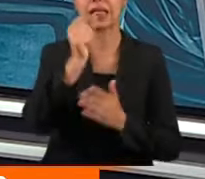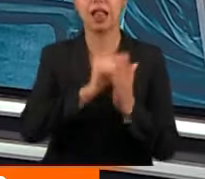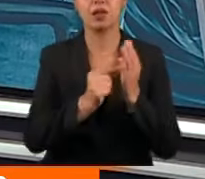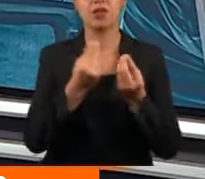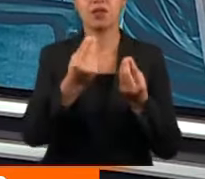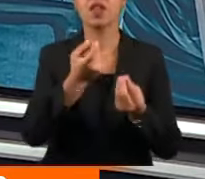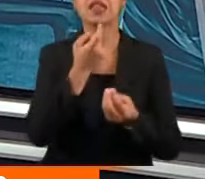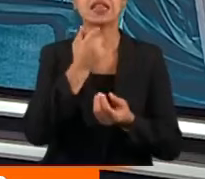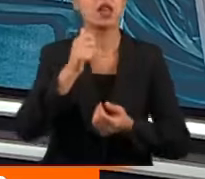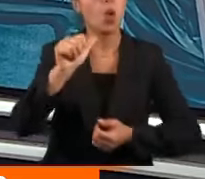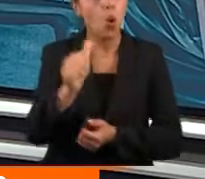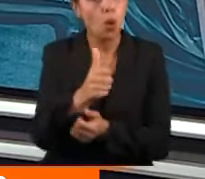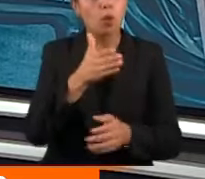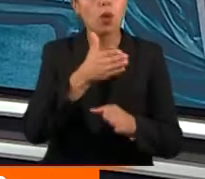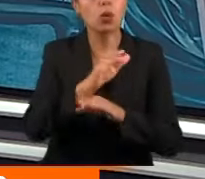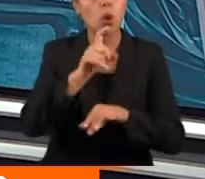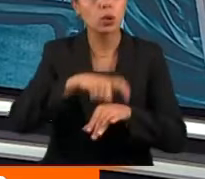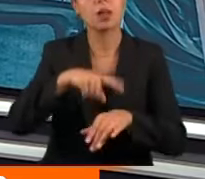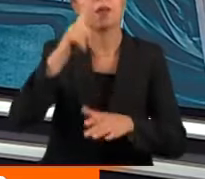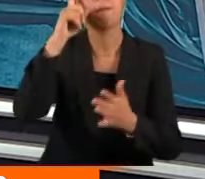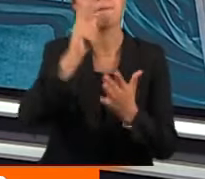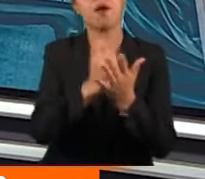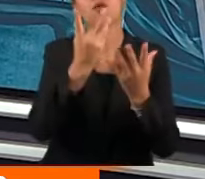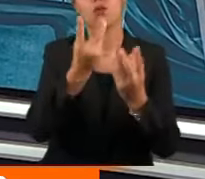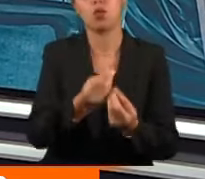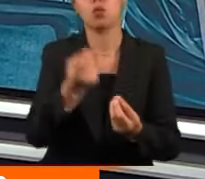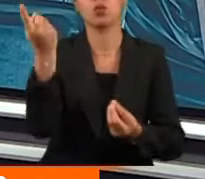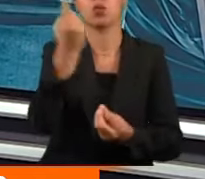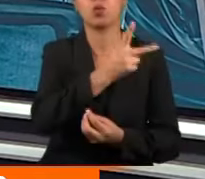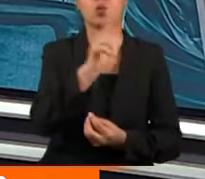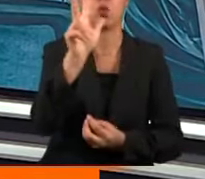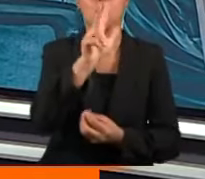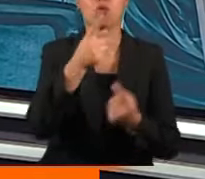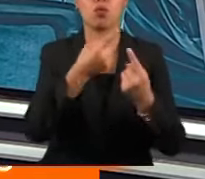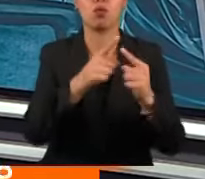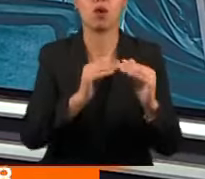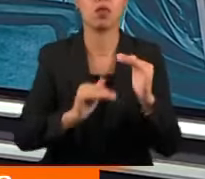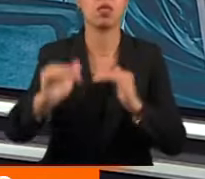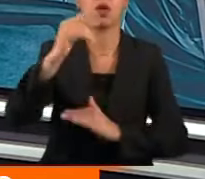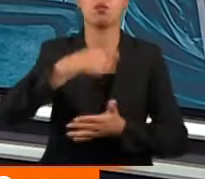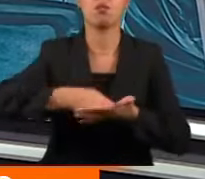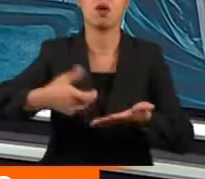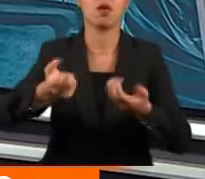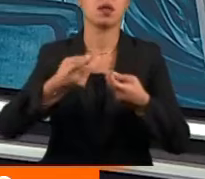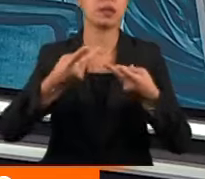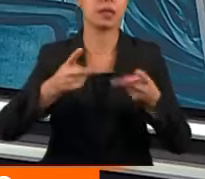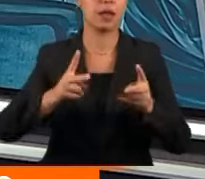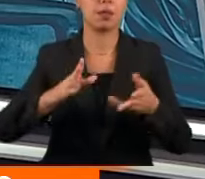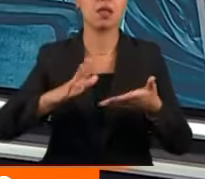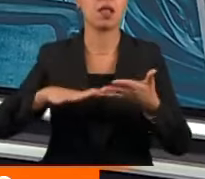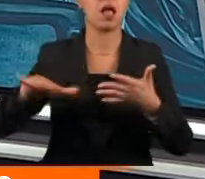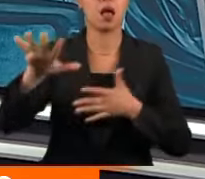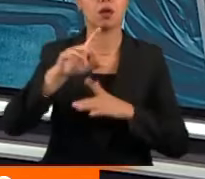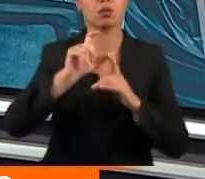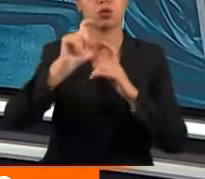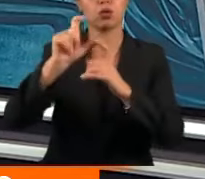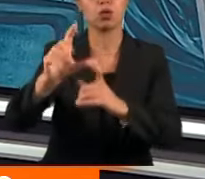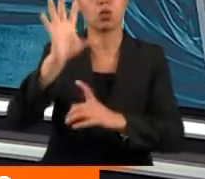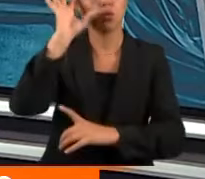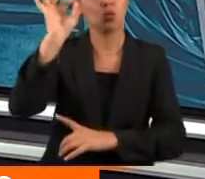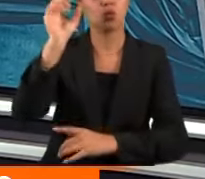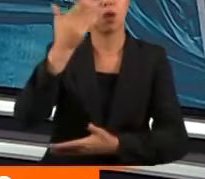önem taşıyor. Yani doğru zamanda başvurursanız yaklaşık %30'luk bir farkla daha yüksek maaş alabilirsiniz. Arkadaşlarımız sordu, işin